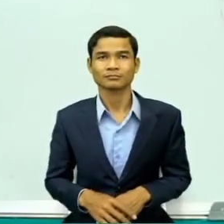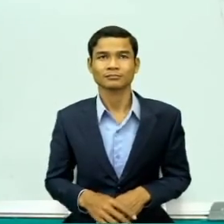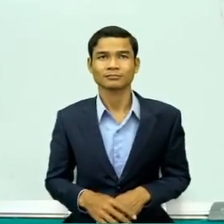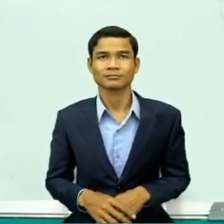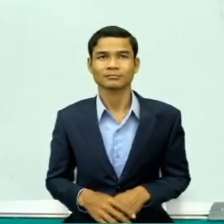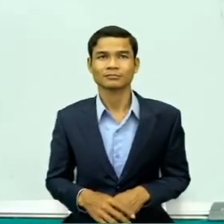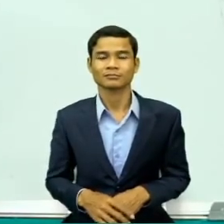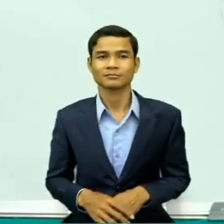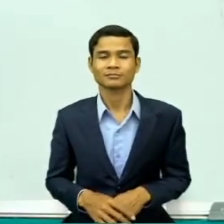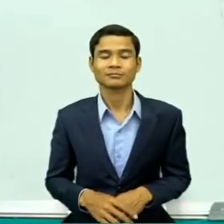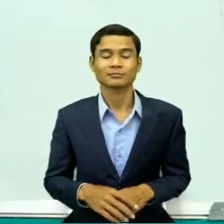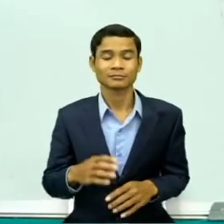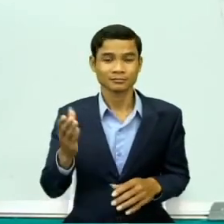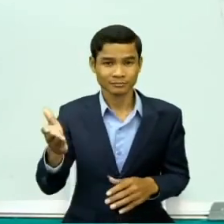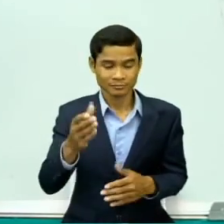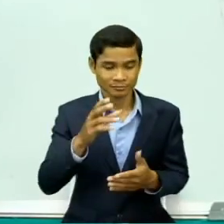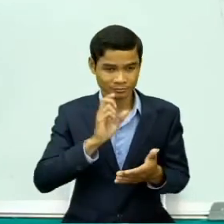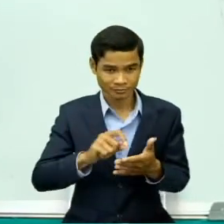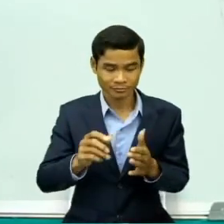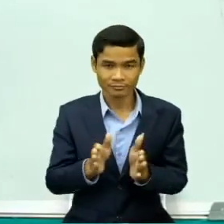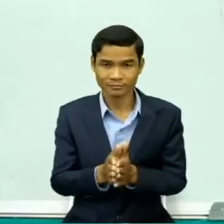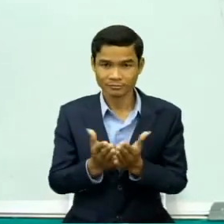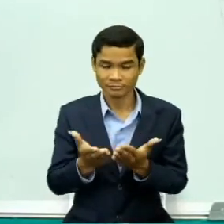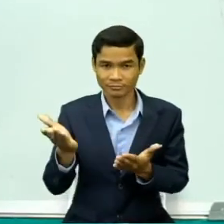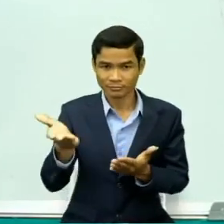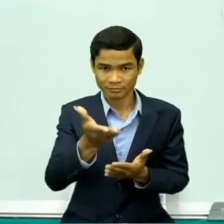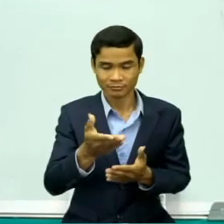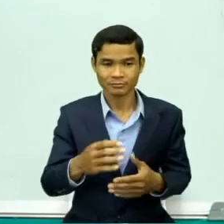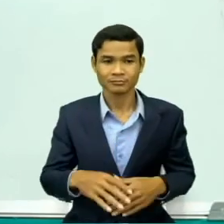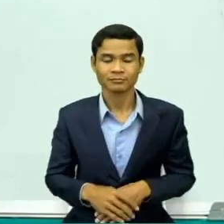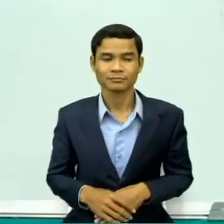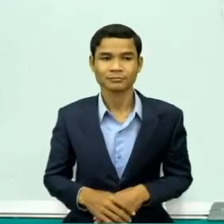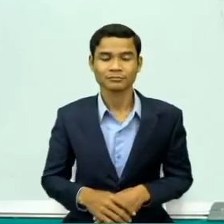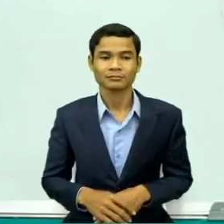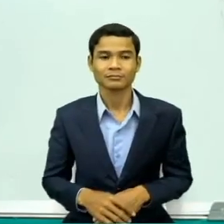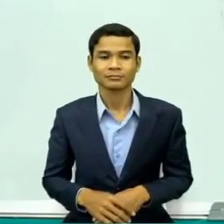chà con sẽ xế cho không xếp hơi con phong ná